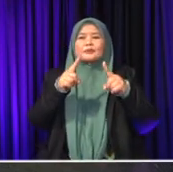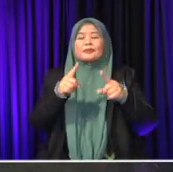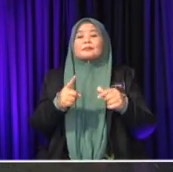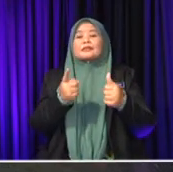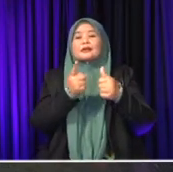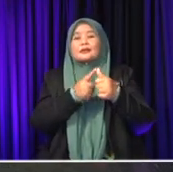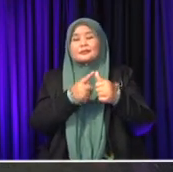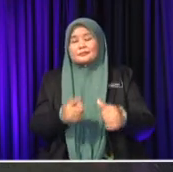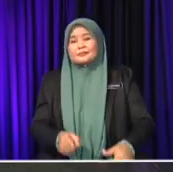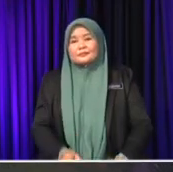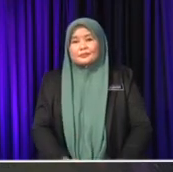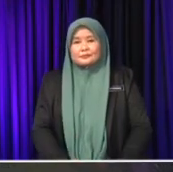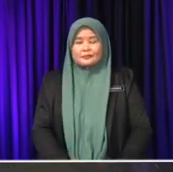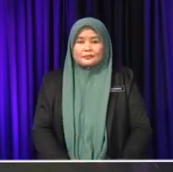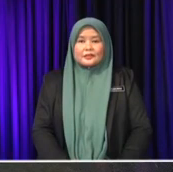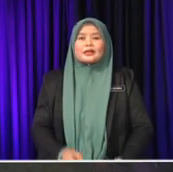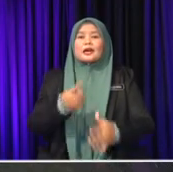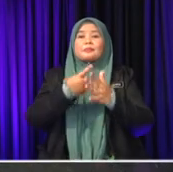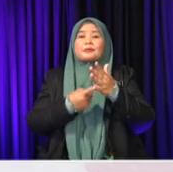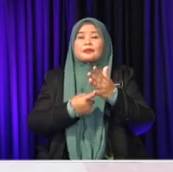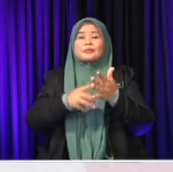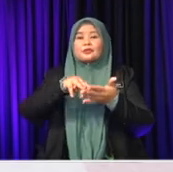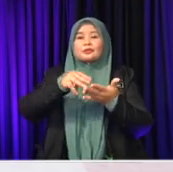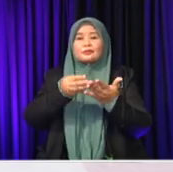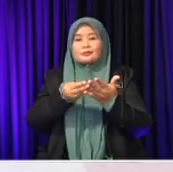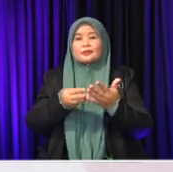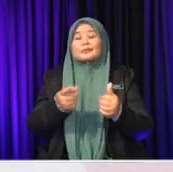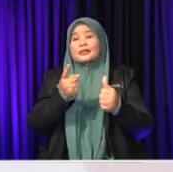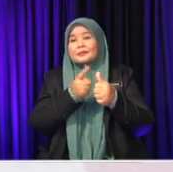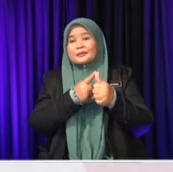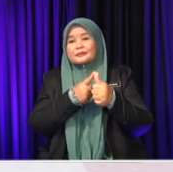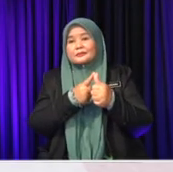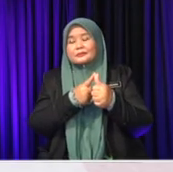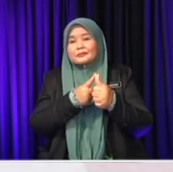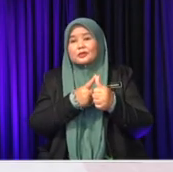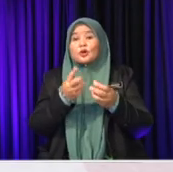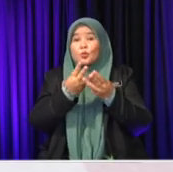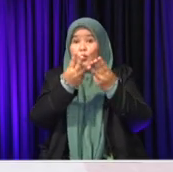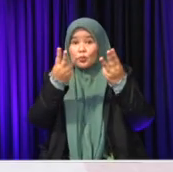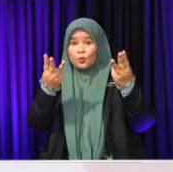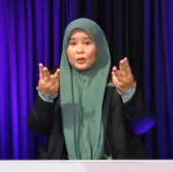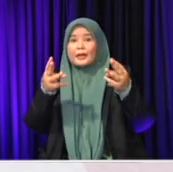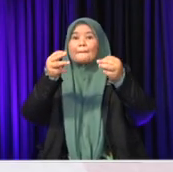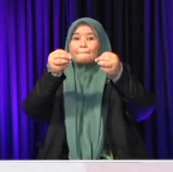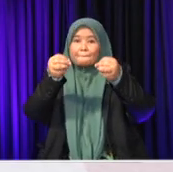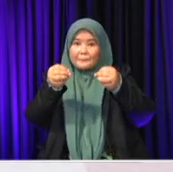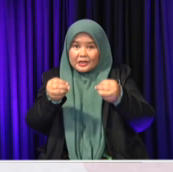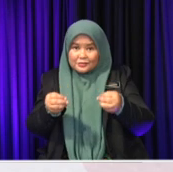dulu ya ayyuhannas aku maksudnya wahai manusia